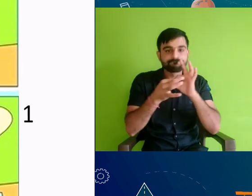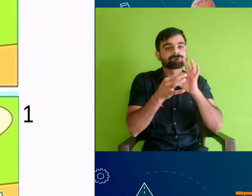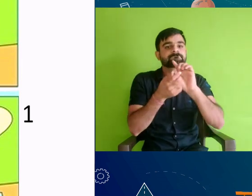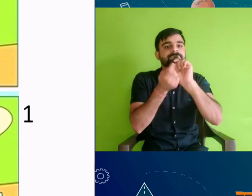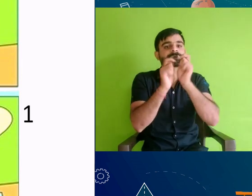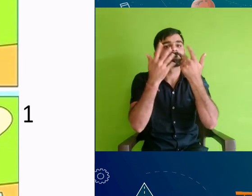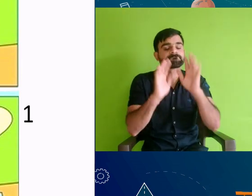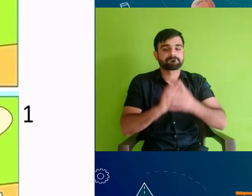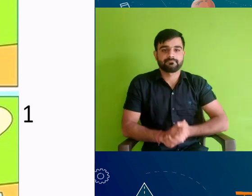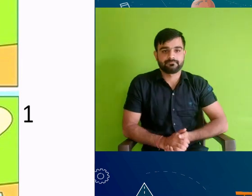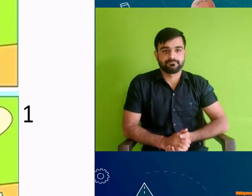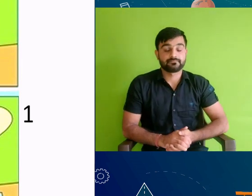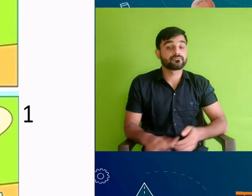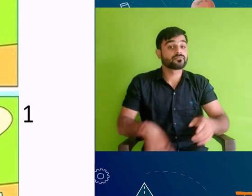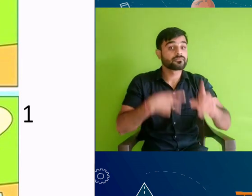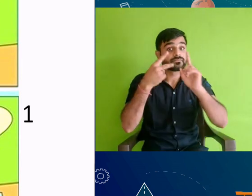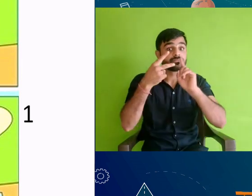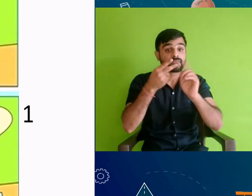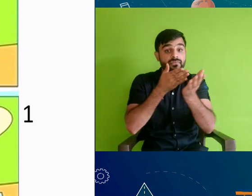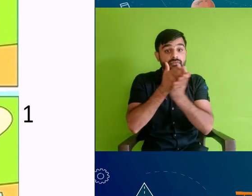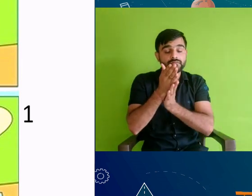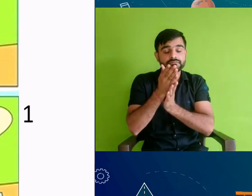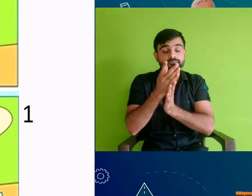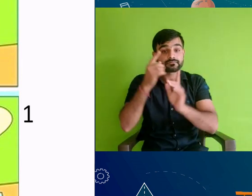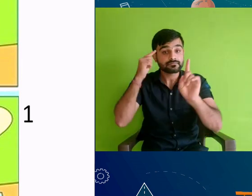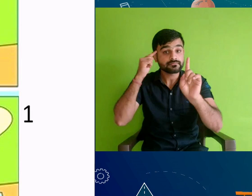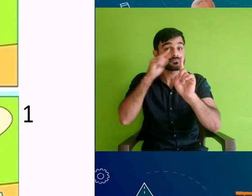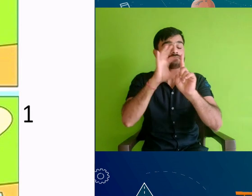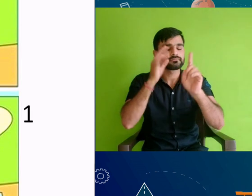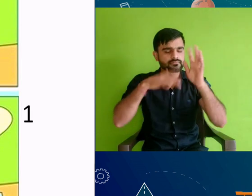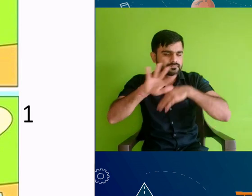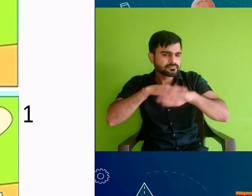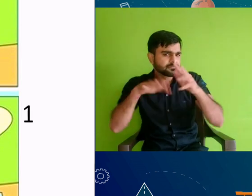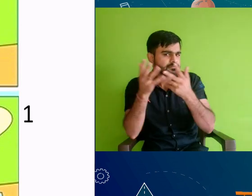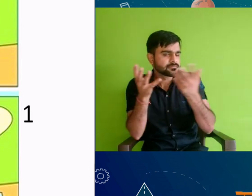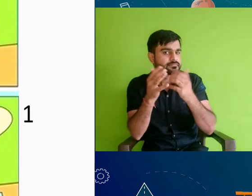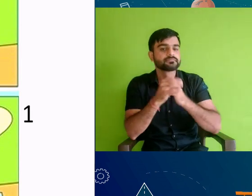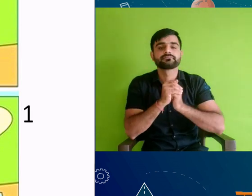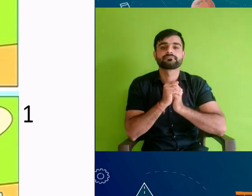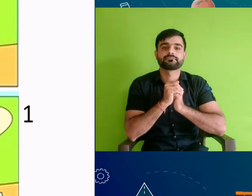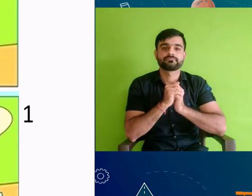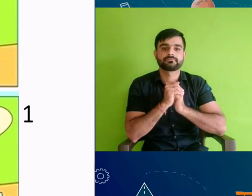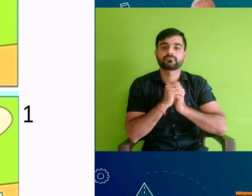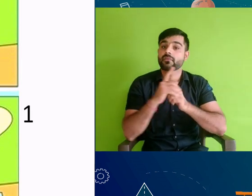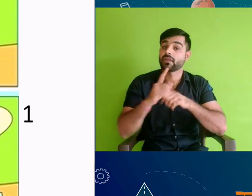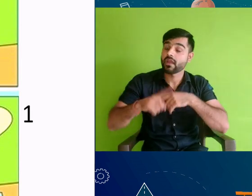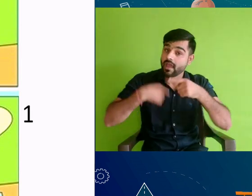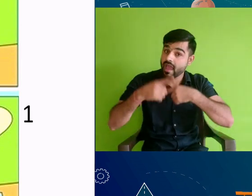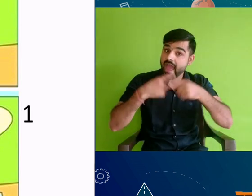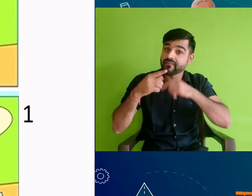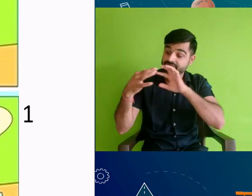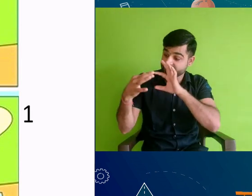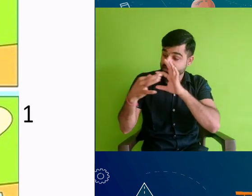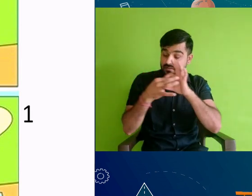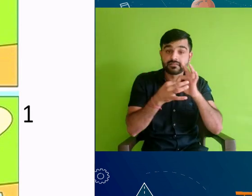है। दूसरा मेथड है टास्क एनालिसिस। टास्क एनालिसिस भी डेली रूटीन की